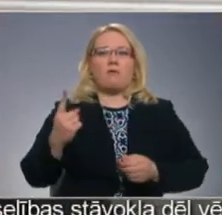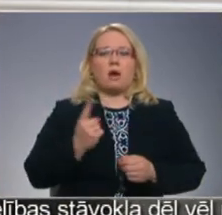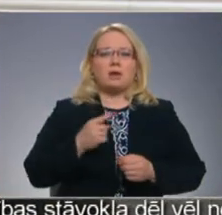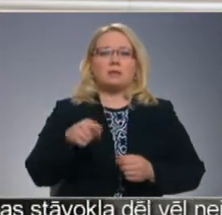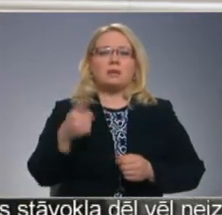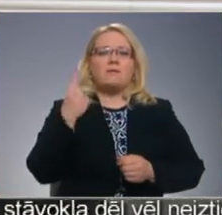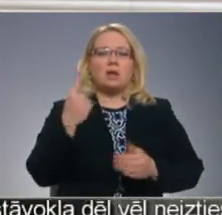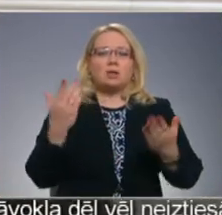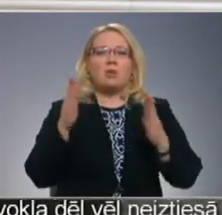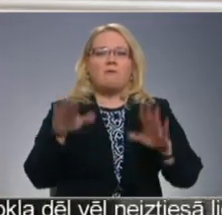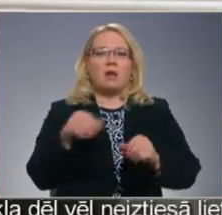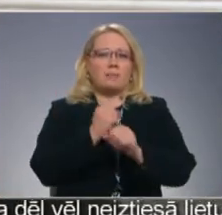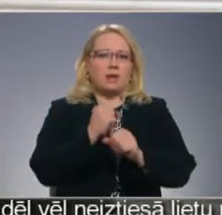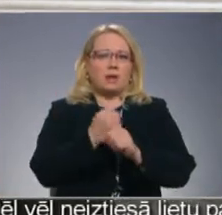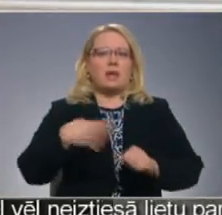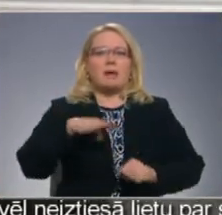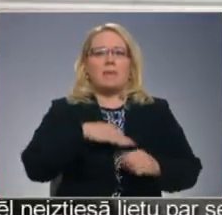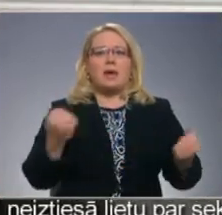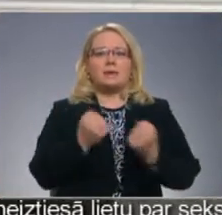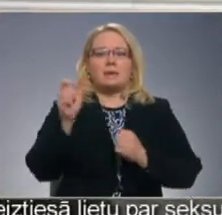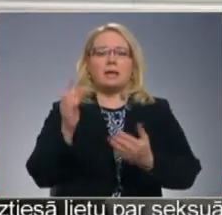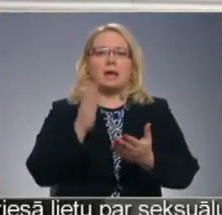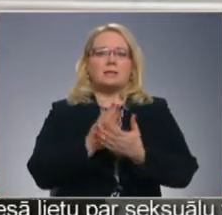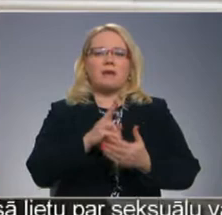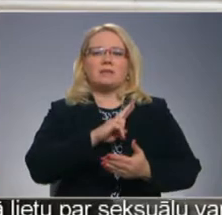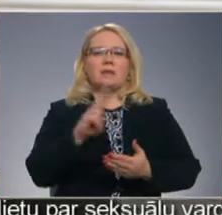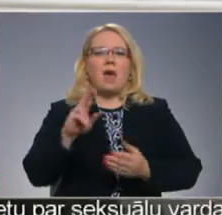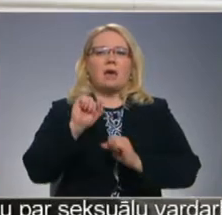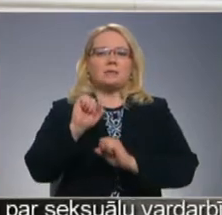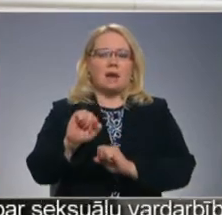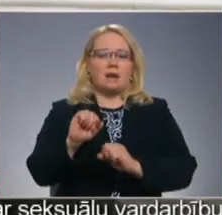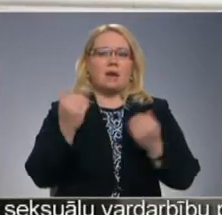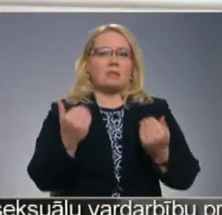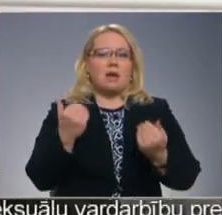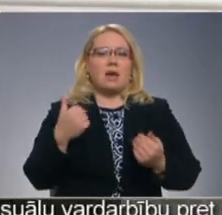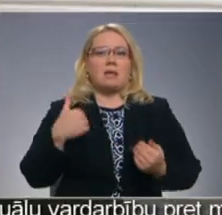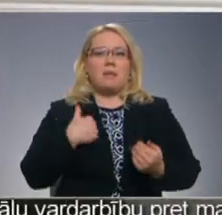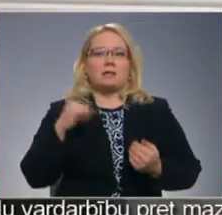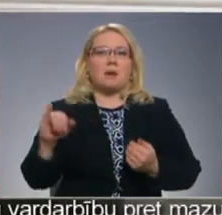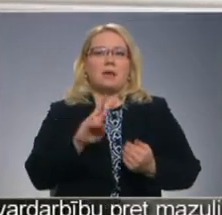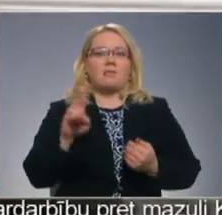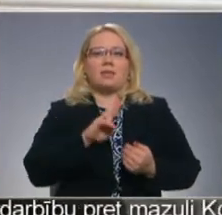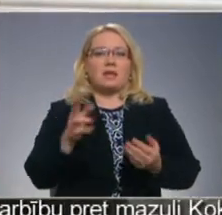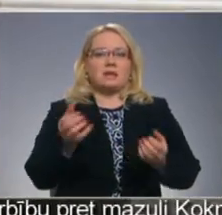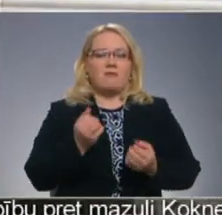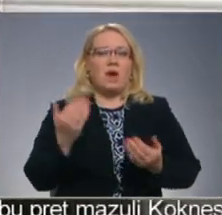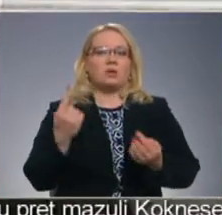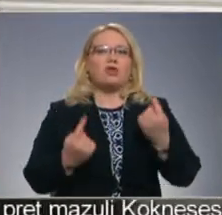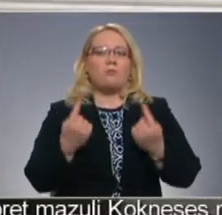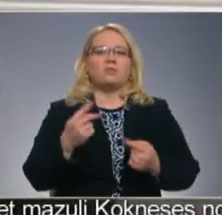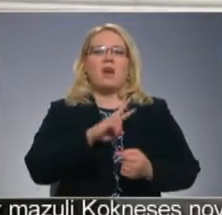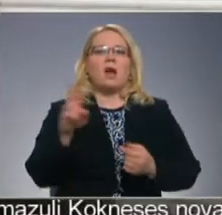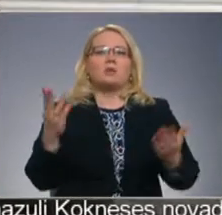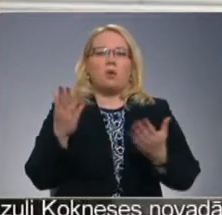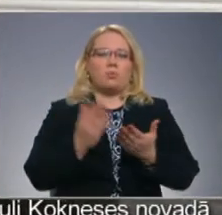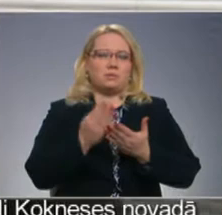ir vienīgais, ko varam darīt. Mēs strādnieki esam viss neaizsargātākie. Ja tagad nesņemsim par janvāri, šaubos vai kāds pēc tam mums ko